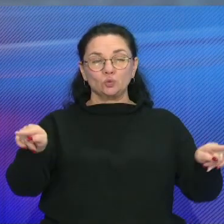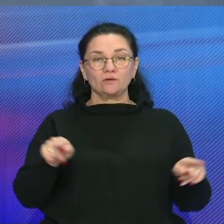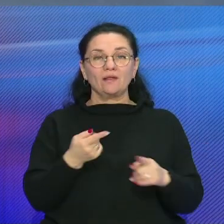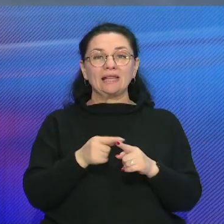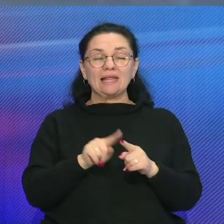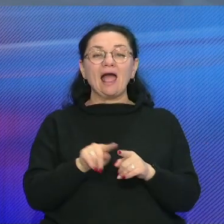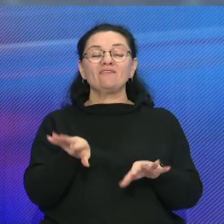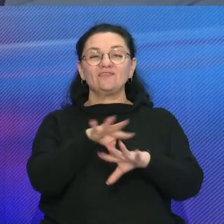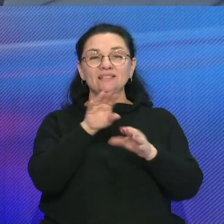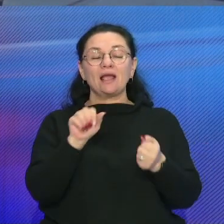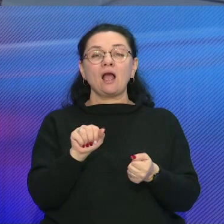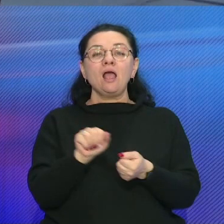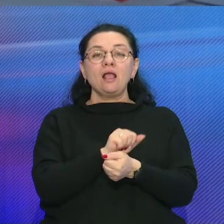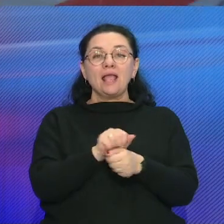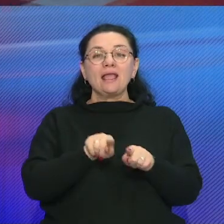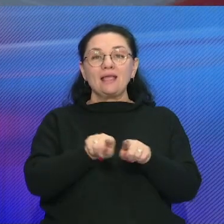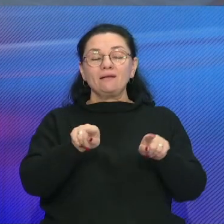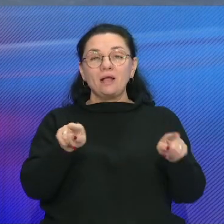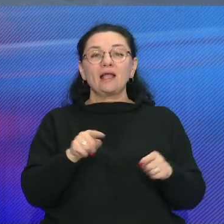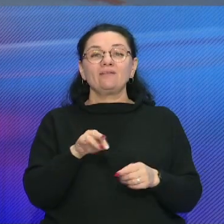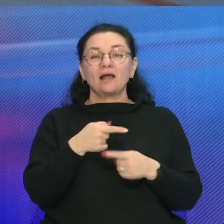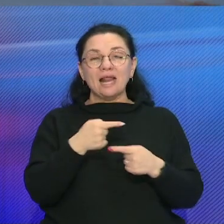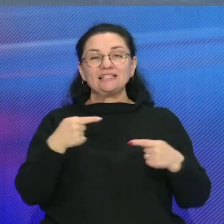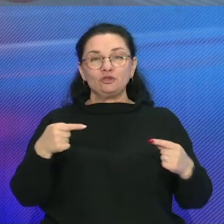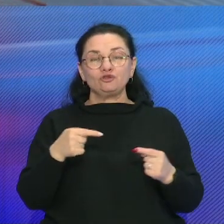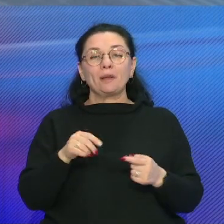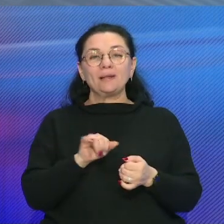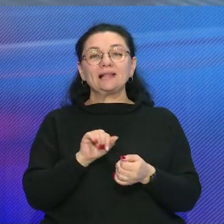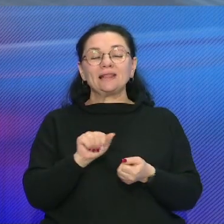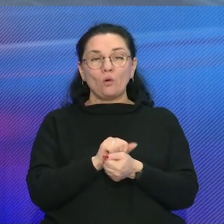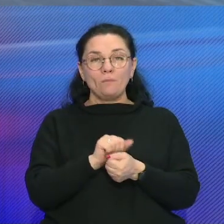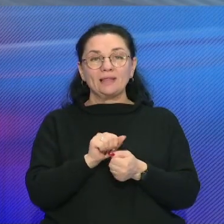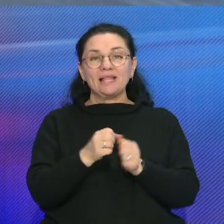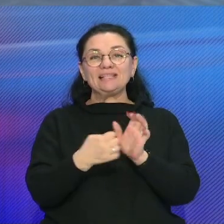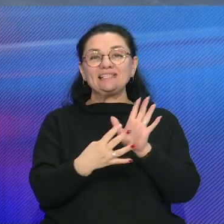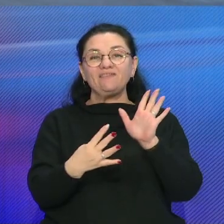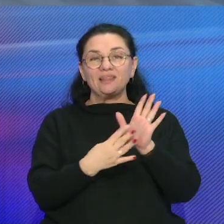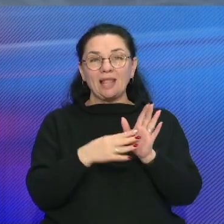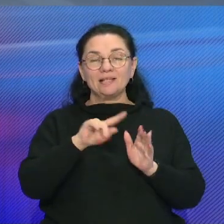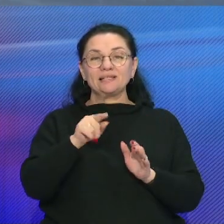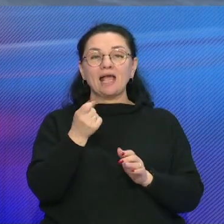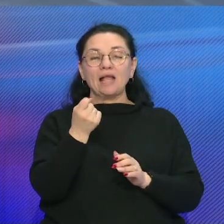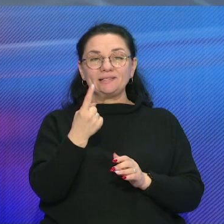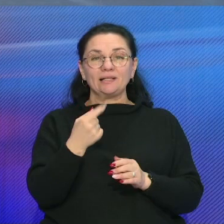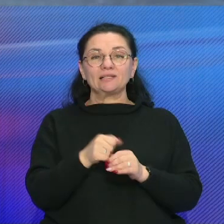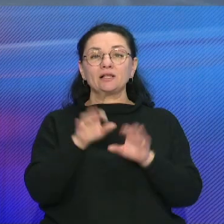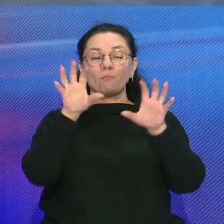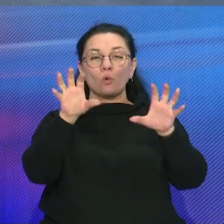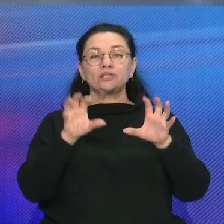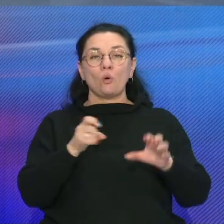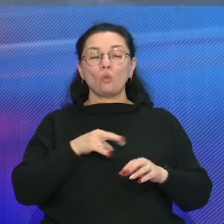распаўсюджвання матэрыялаў экстрэмісцкай накіраванасці. Часткай другой артыкула 19.11 Кодэкса Рэспублікі Беларусь